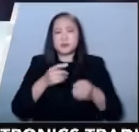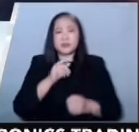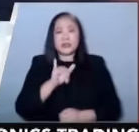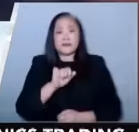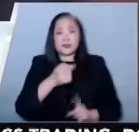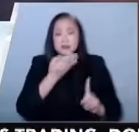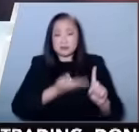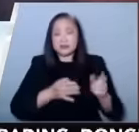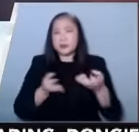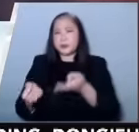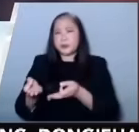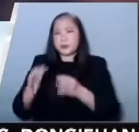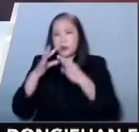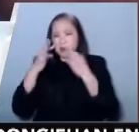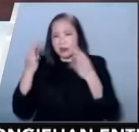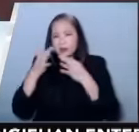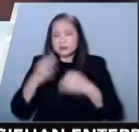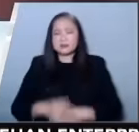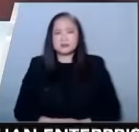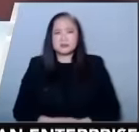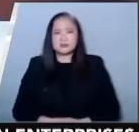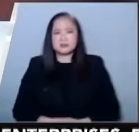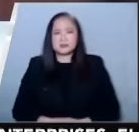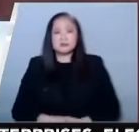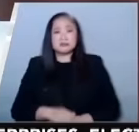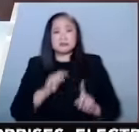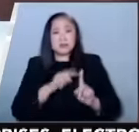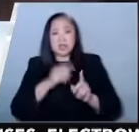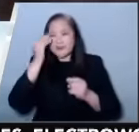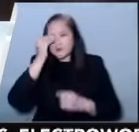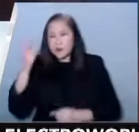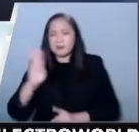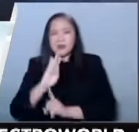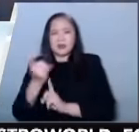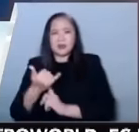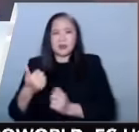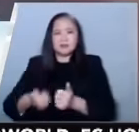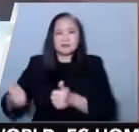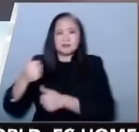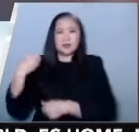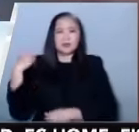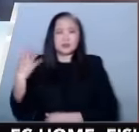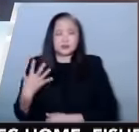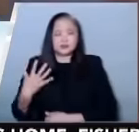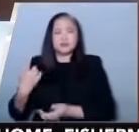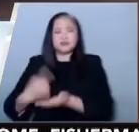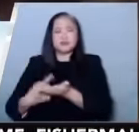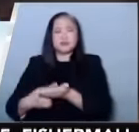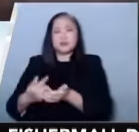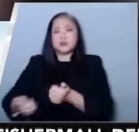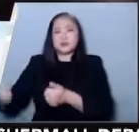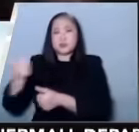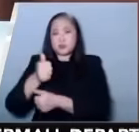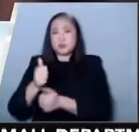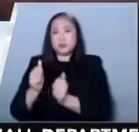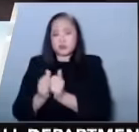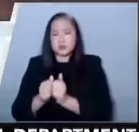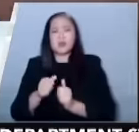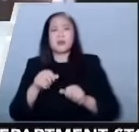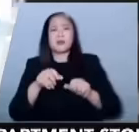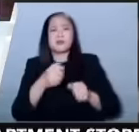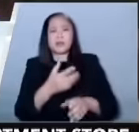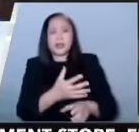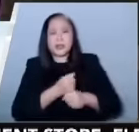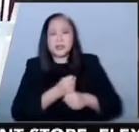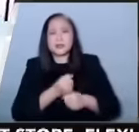raw ipinagbigay alam sa barangay officials ang nangyari. Nag-usap daw sila ng chairman ng barangay San Jose na kukunin niya ang mga pusa para dalhin sa